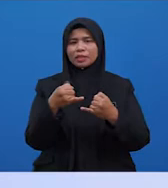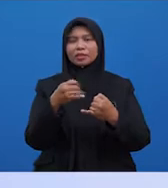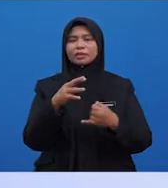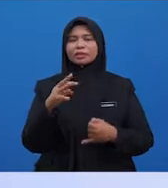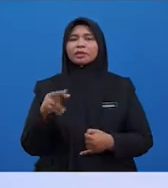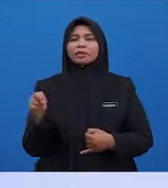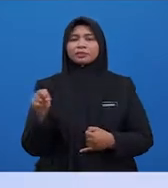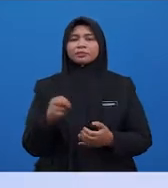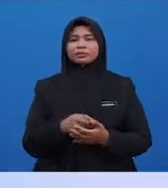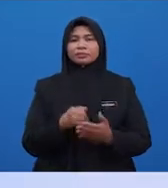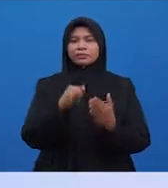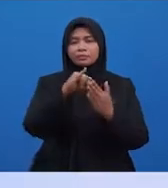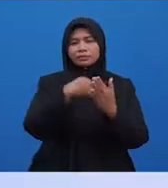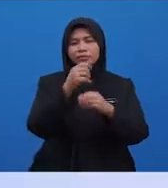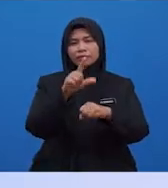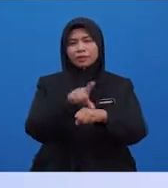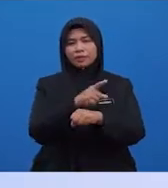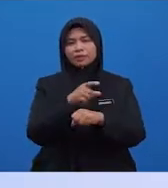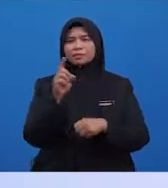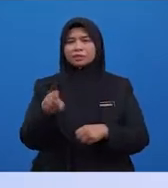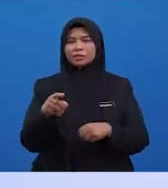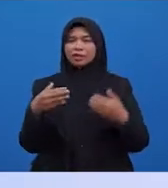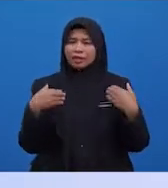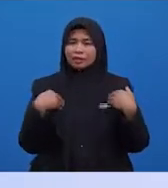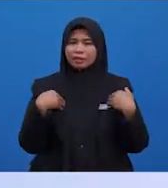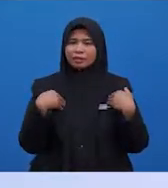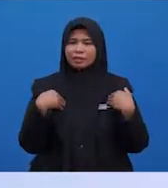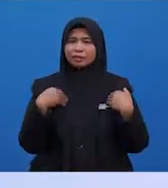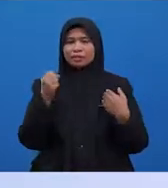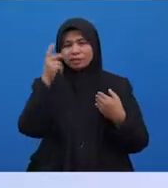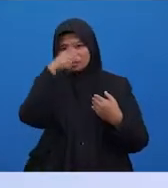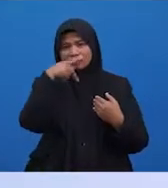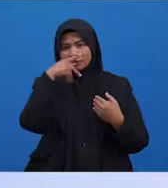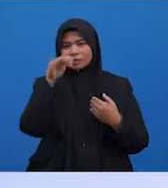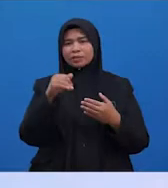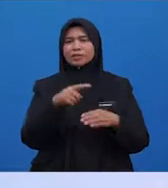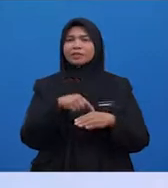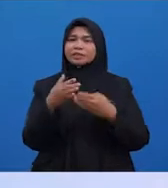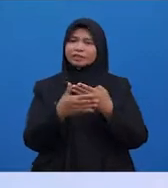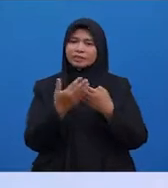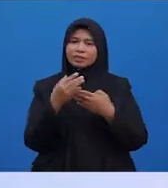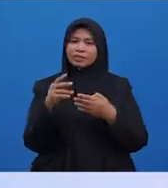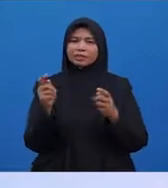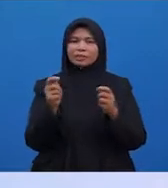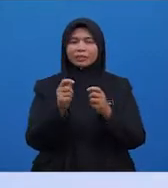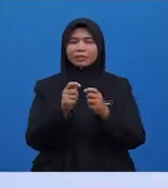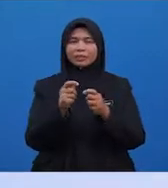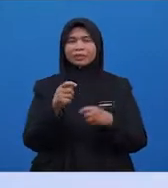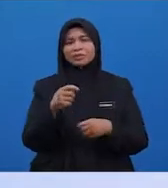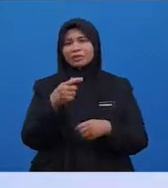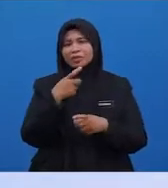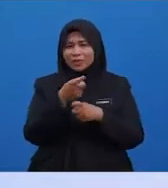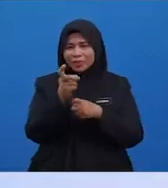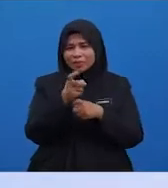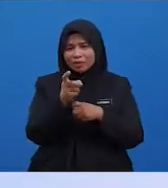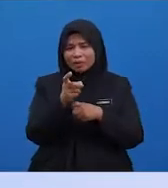Jurulatih harusnya memiliki personaliti yang disenangi seperti sifat suka berjenaka, tegas,